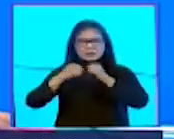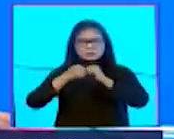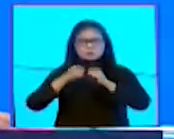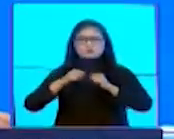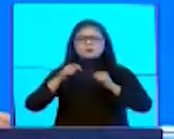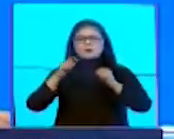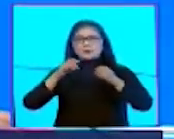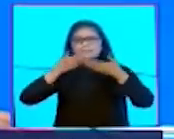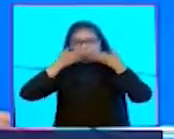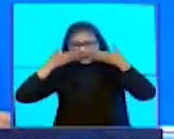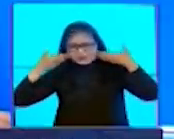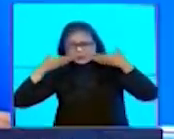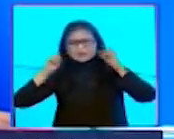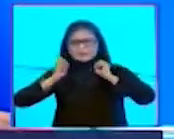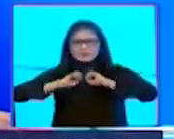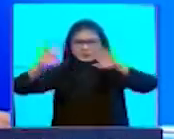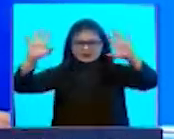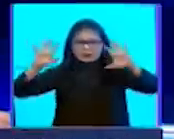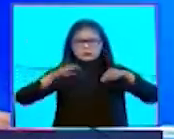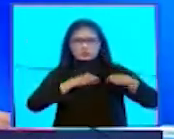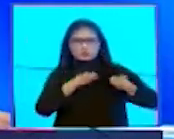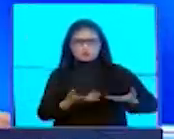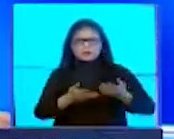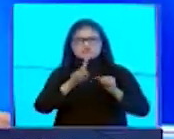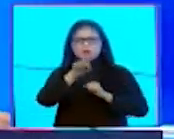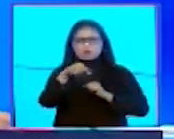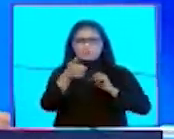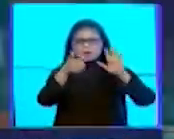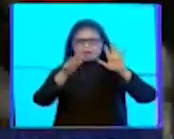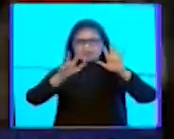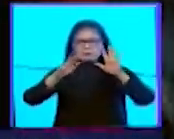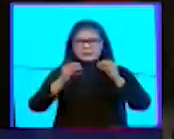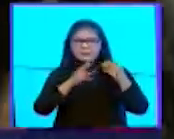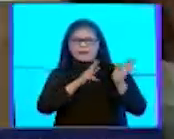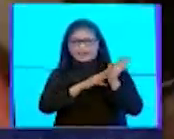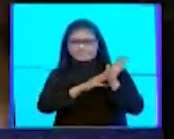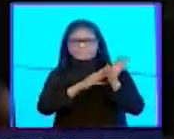hingga 1,68 miliar rupiah.